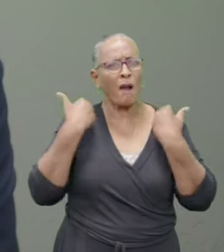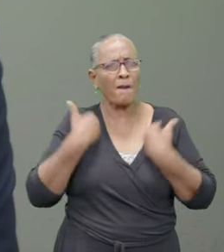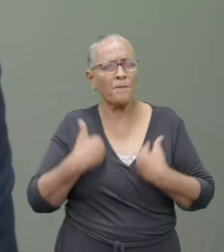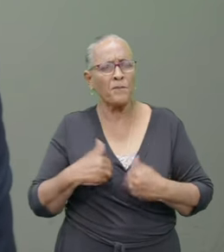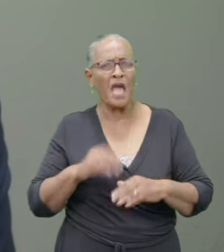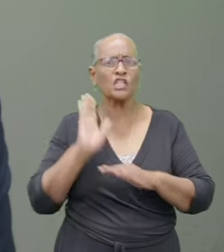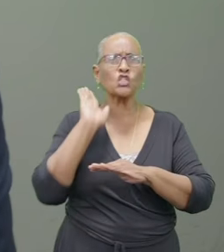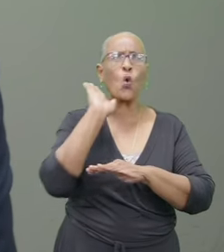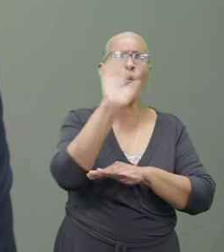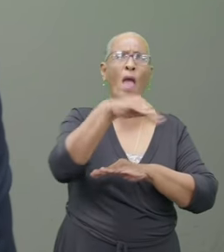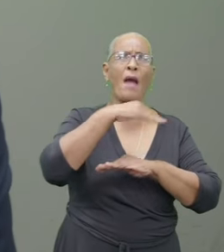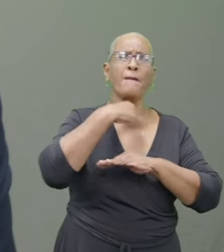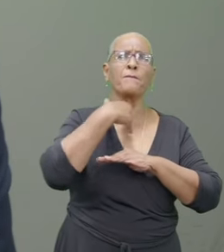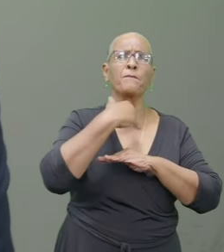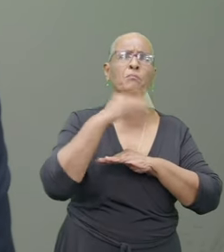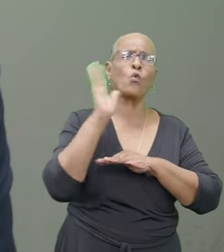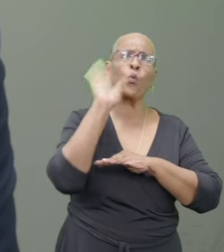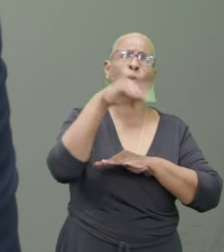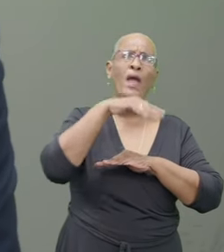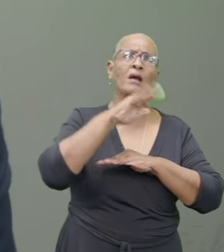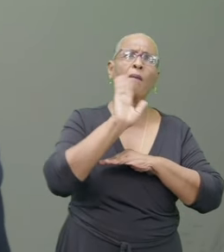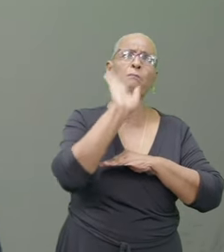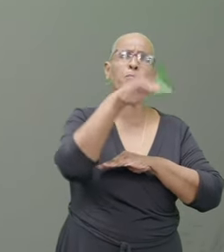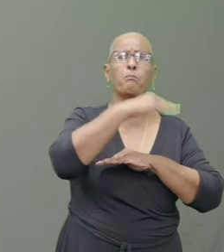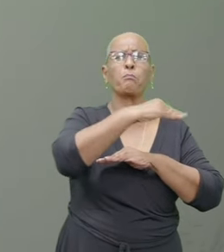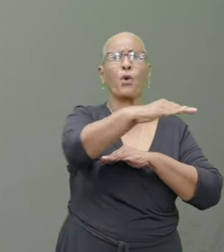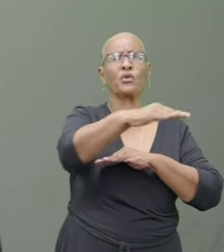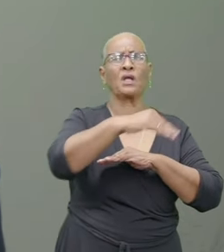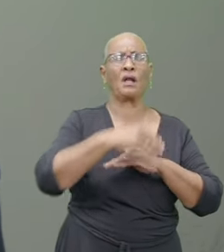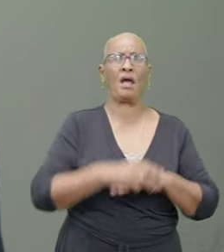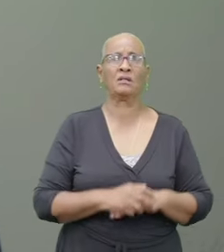in het geval van vanaf ons aantreden als regering